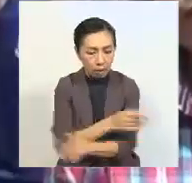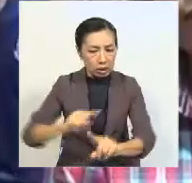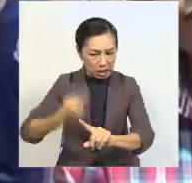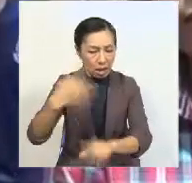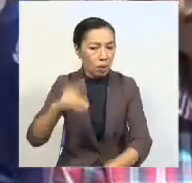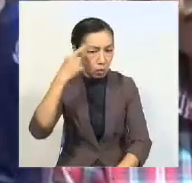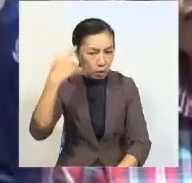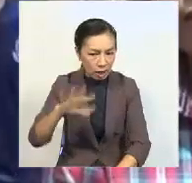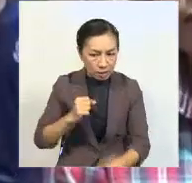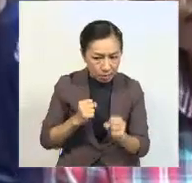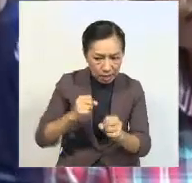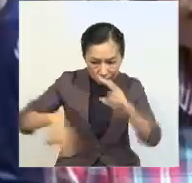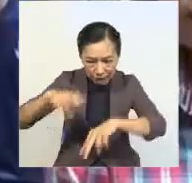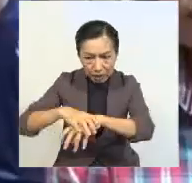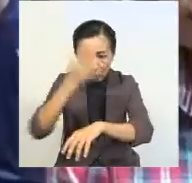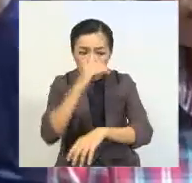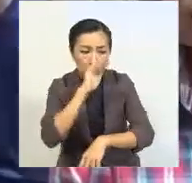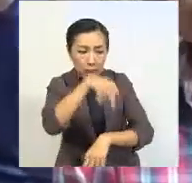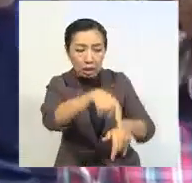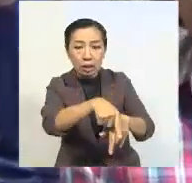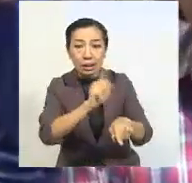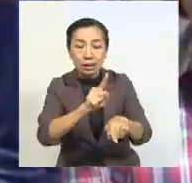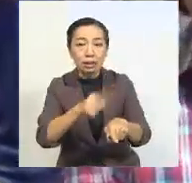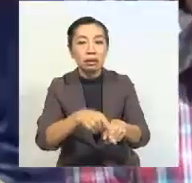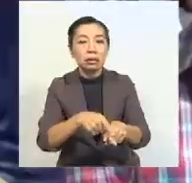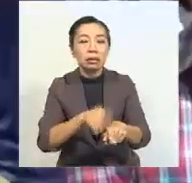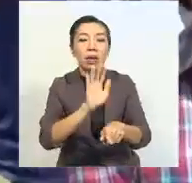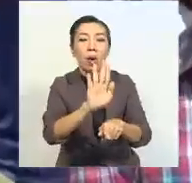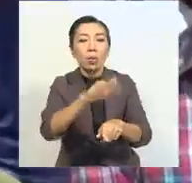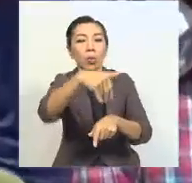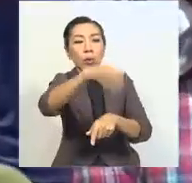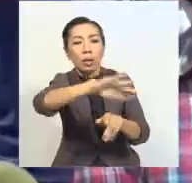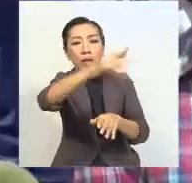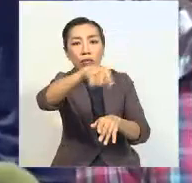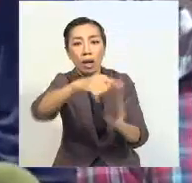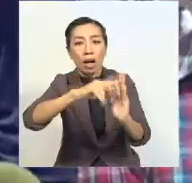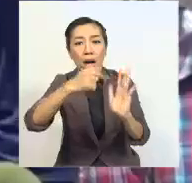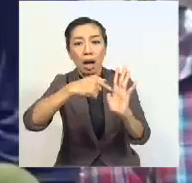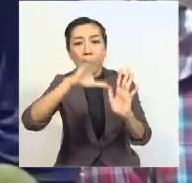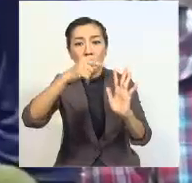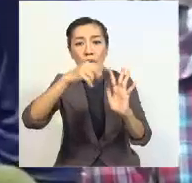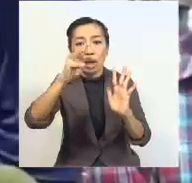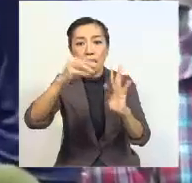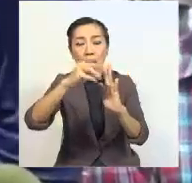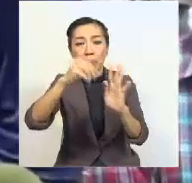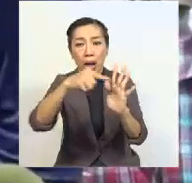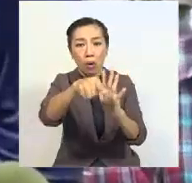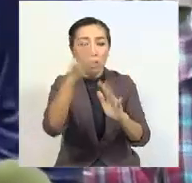นี้พยายามตามมาเพราะว่าช้างตัวนี้หลุดมาจากทางเขาชะเมาทางฝั่งนู้นรู้ว่ามาแต่ว่ายังหาไม่เจอจนมาเ